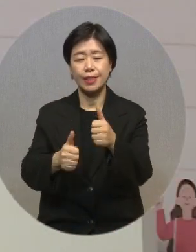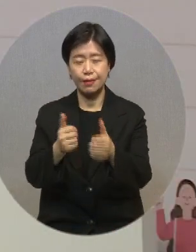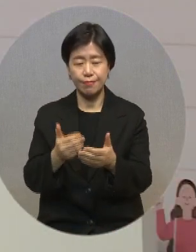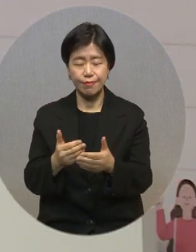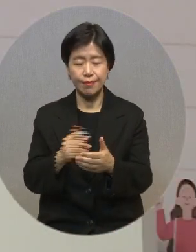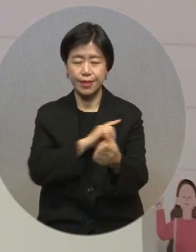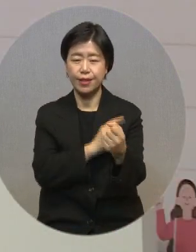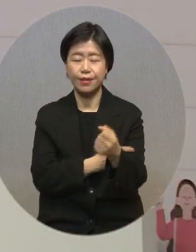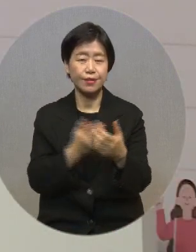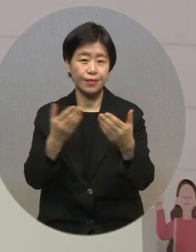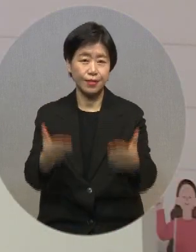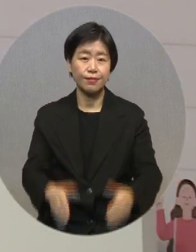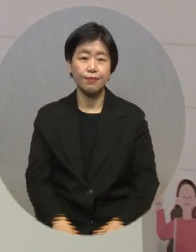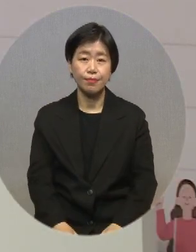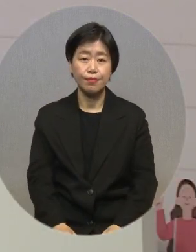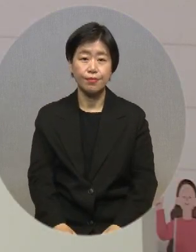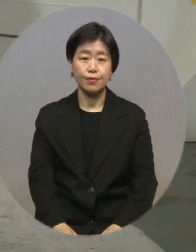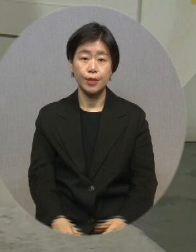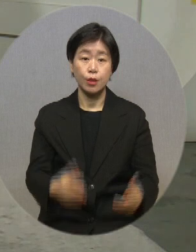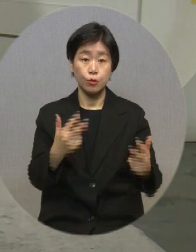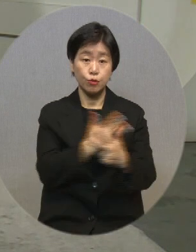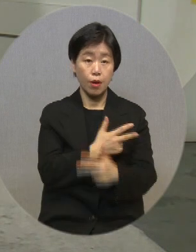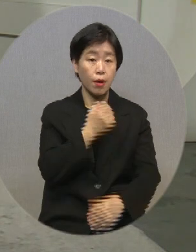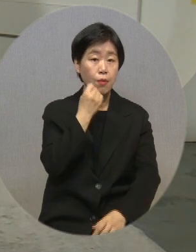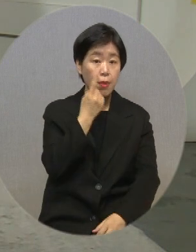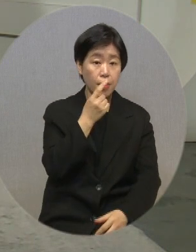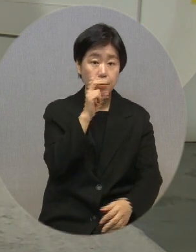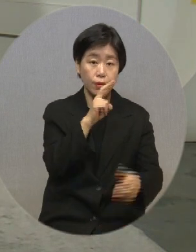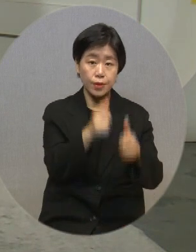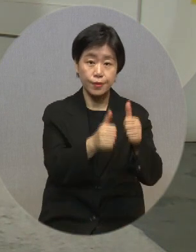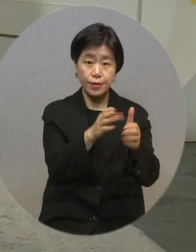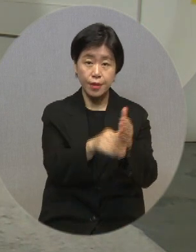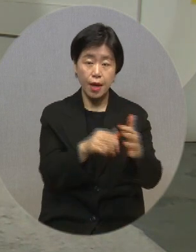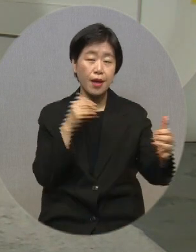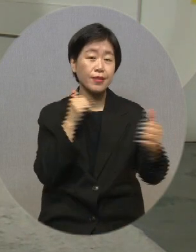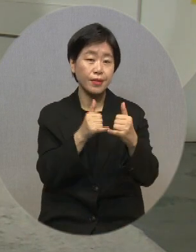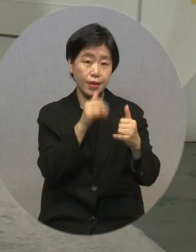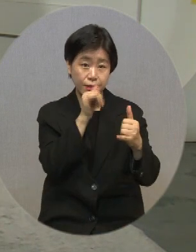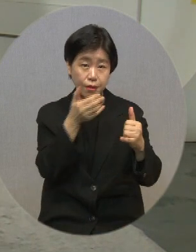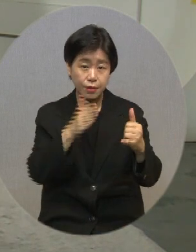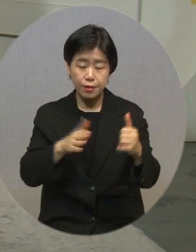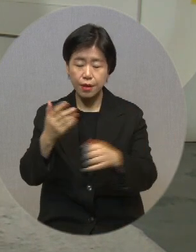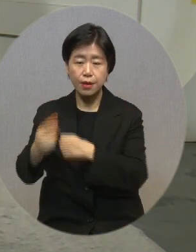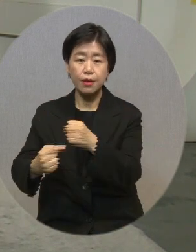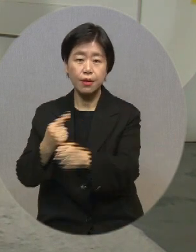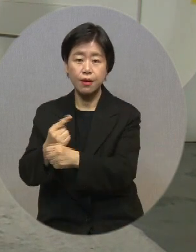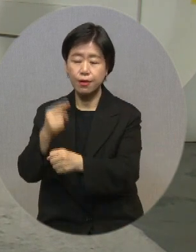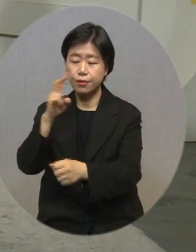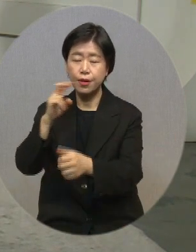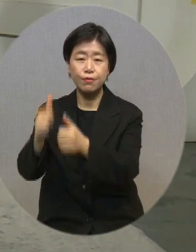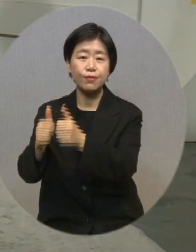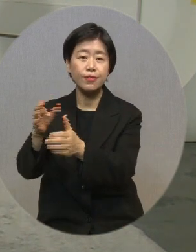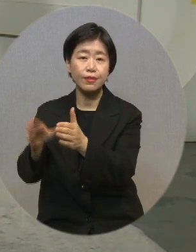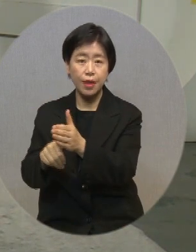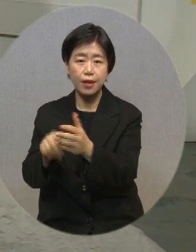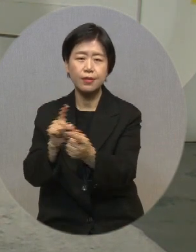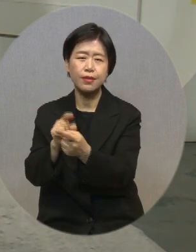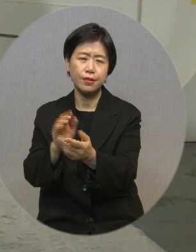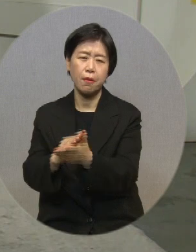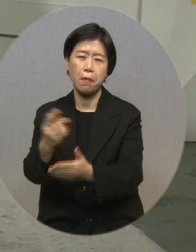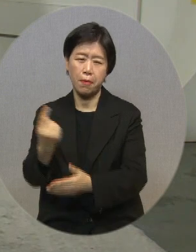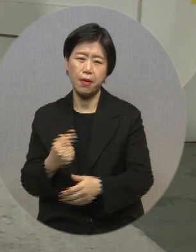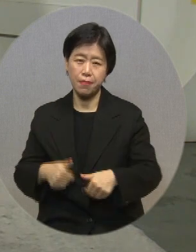월말 결선은 전화 연결로 진행합니다만은 연말 결선 때는 방송 제작 현장에 직접 나오셔야 됩니다. 서울 시내